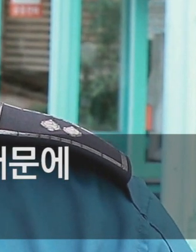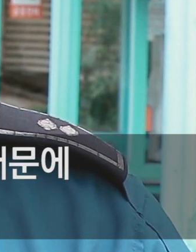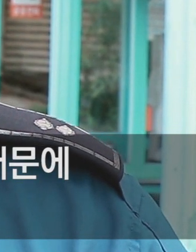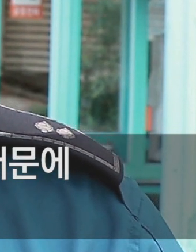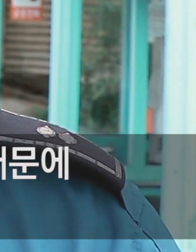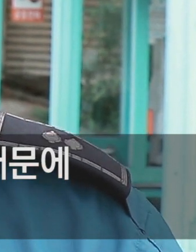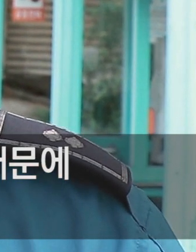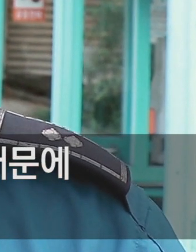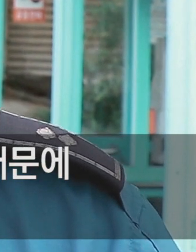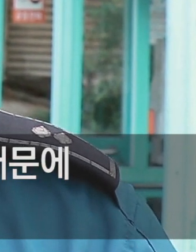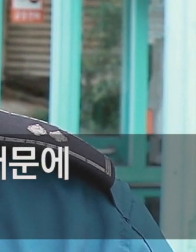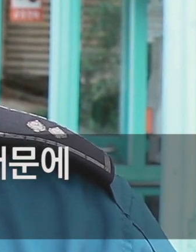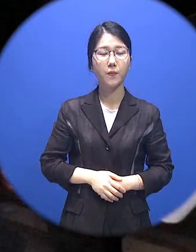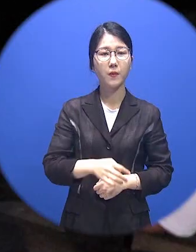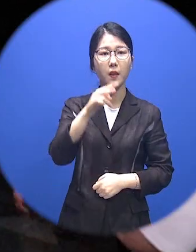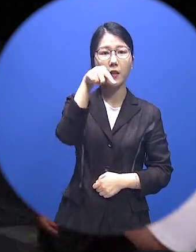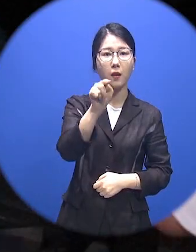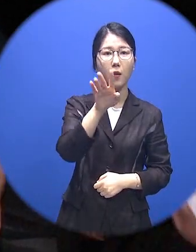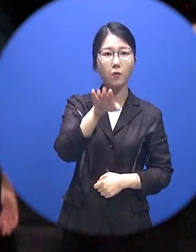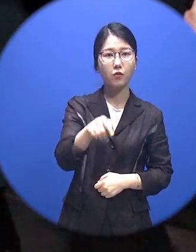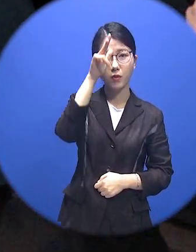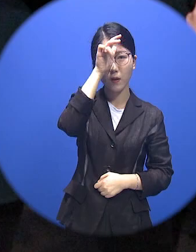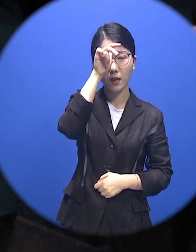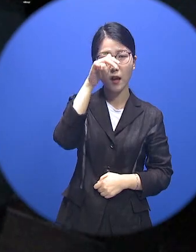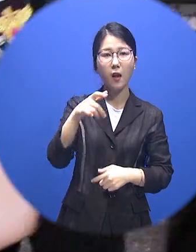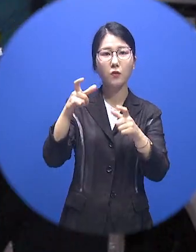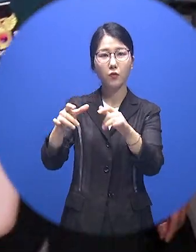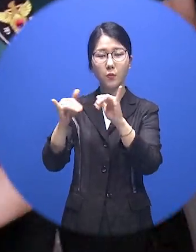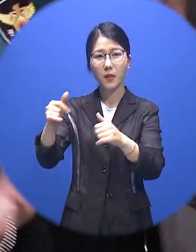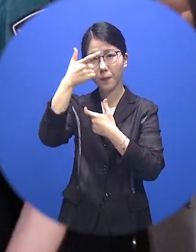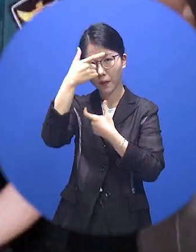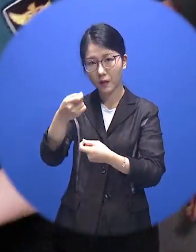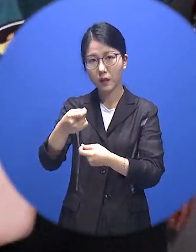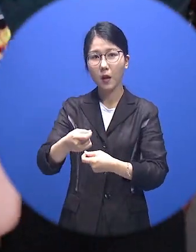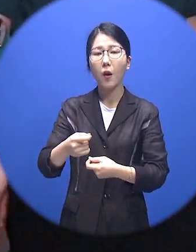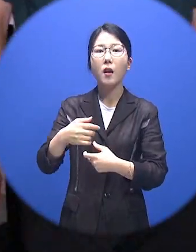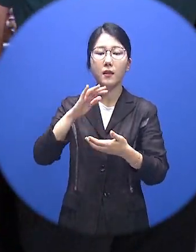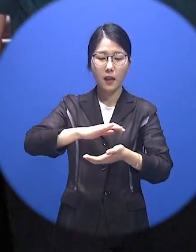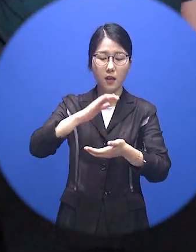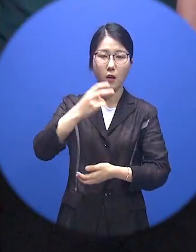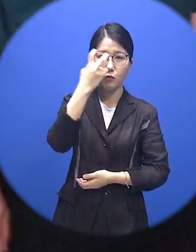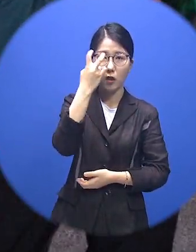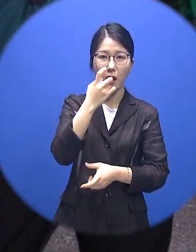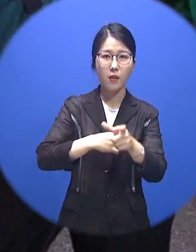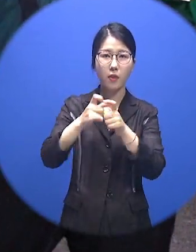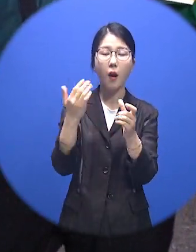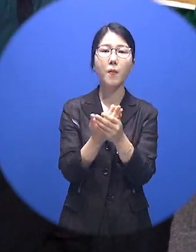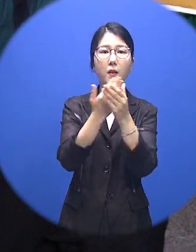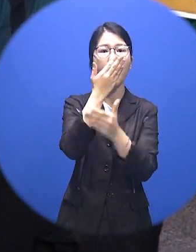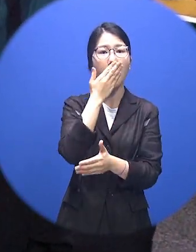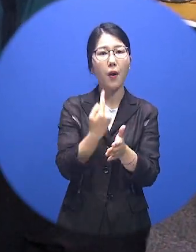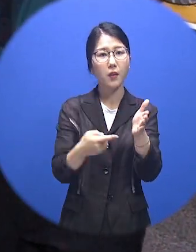범죄 안전에도 큰 효과가 있기 때문에. 이날 서부경찰서는 주민 맞춤형 치안 활동인 탄력